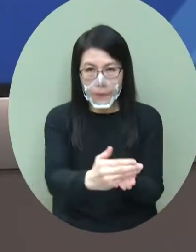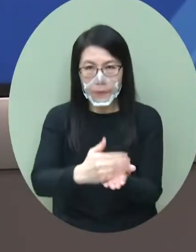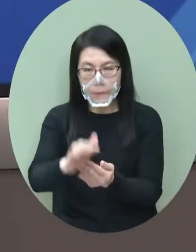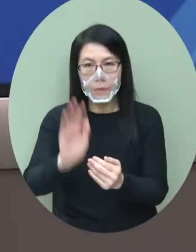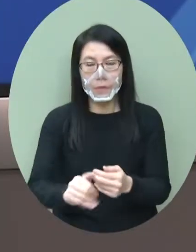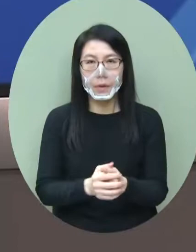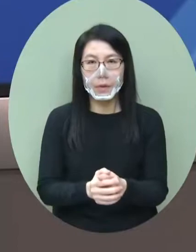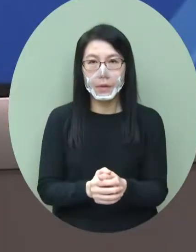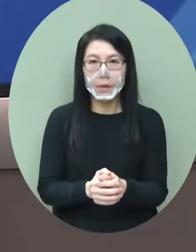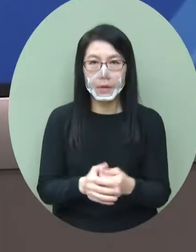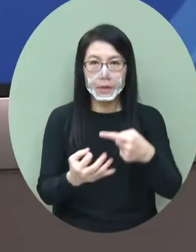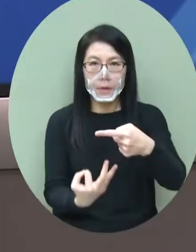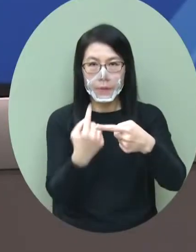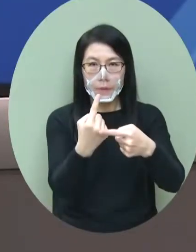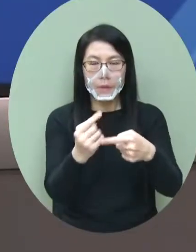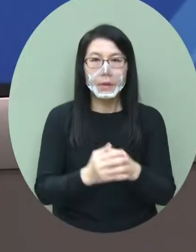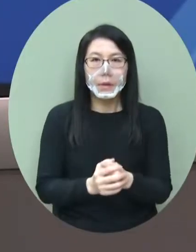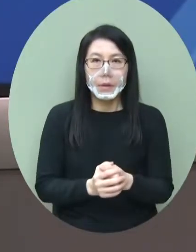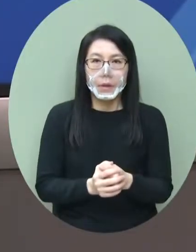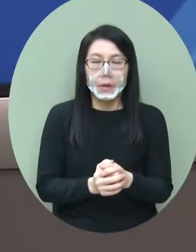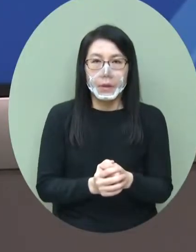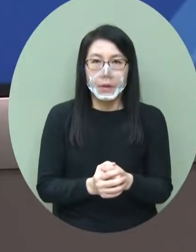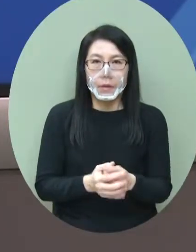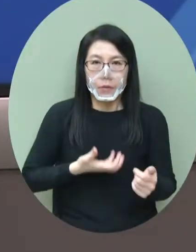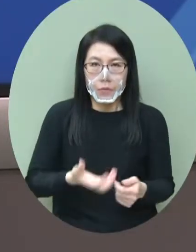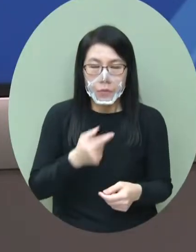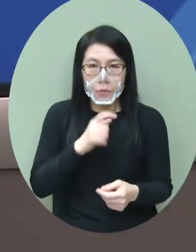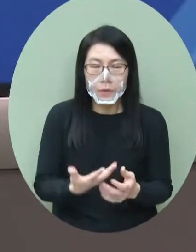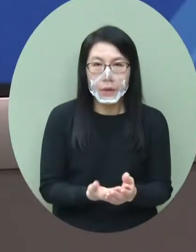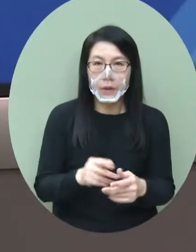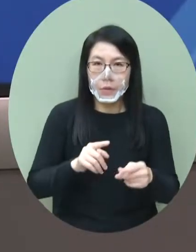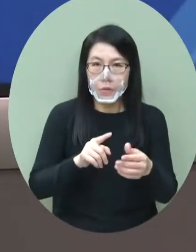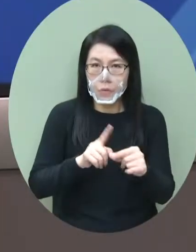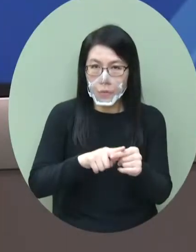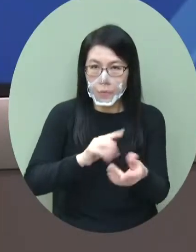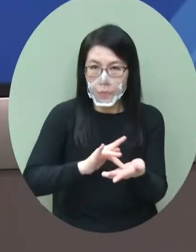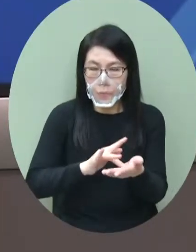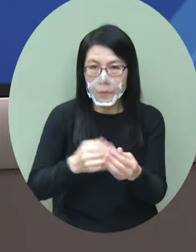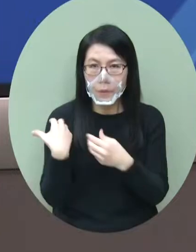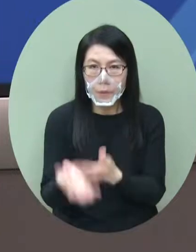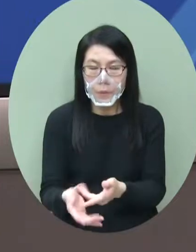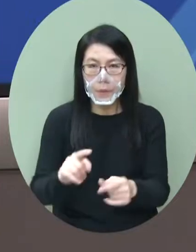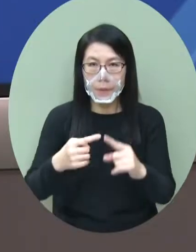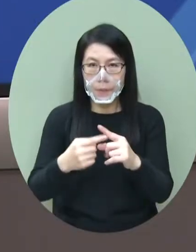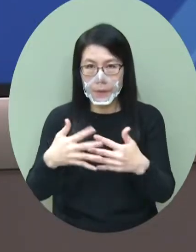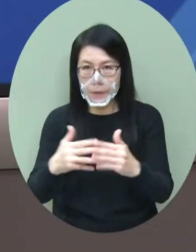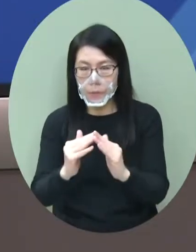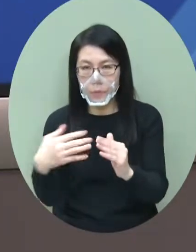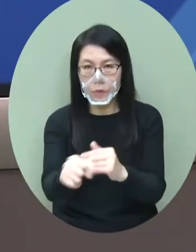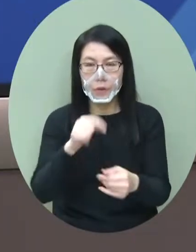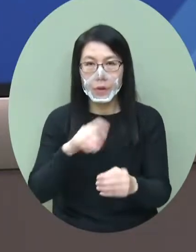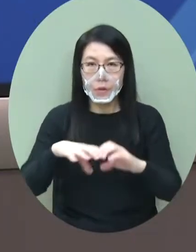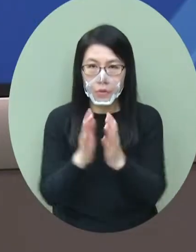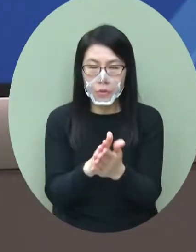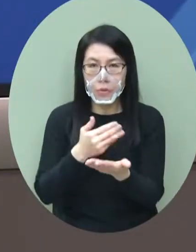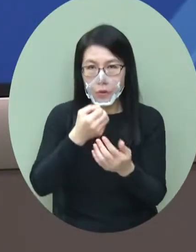发。第二个途径是1/3的我们得到的中成药会交